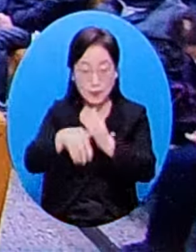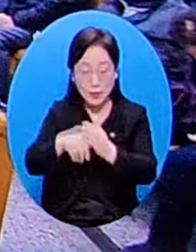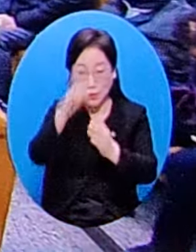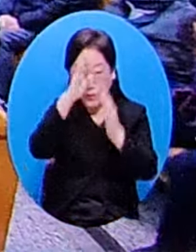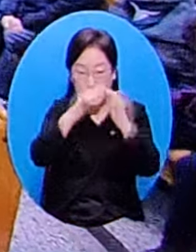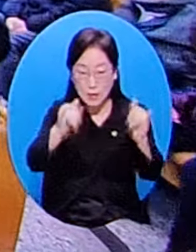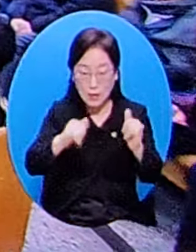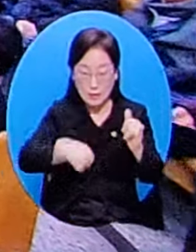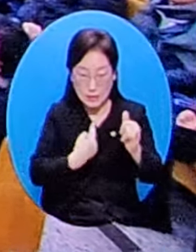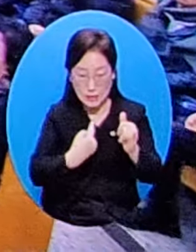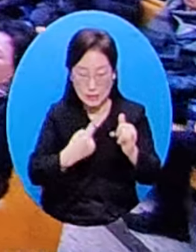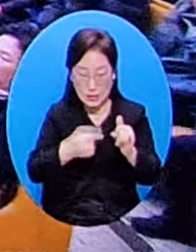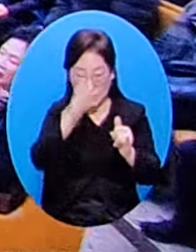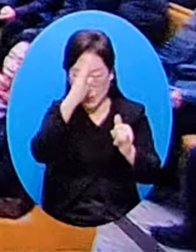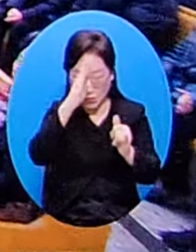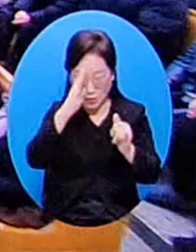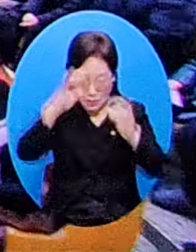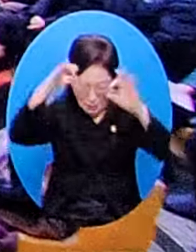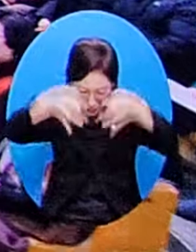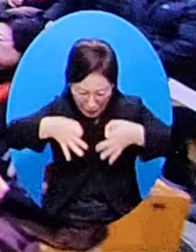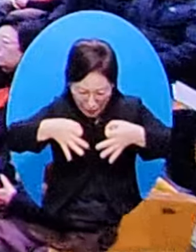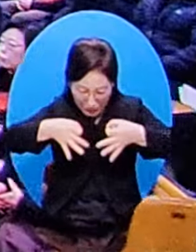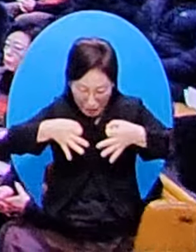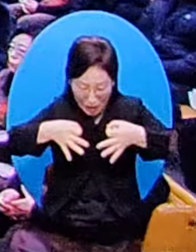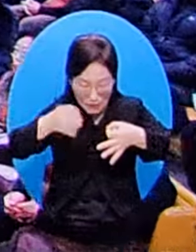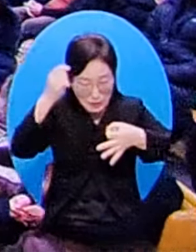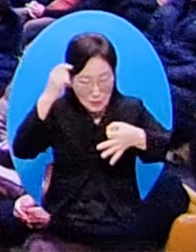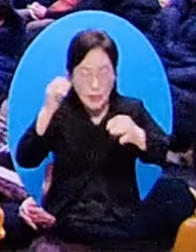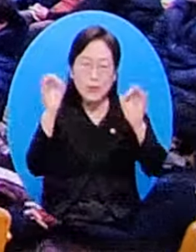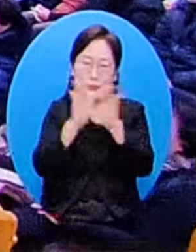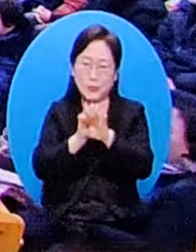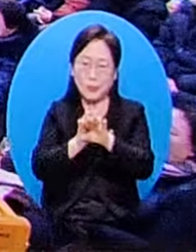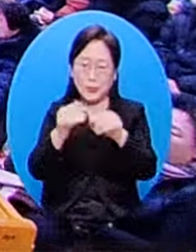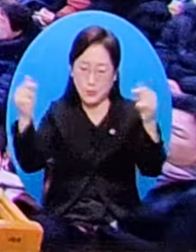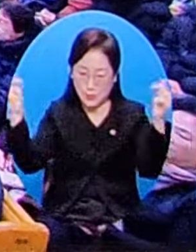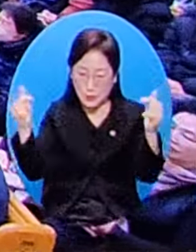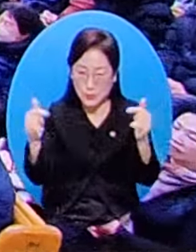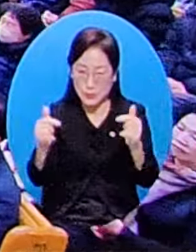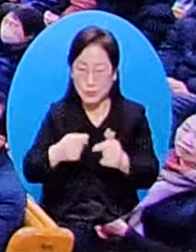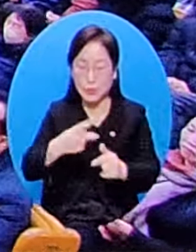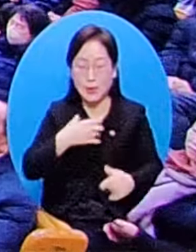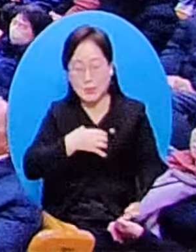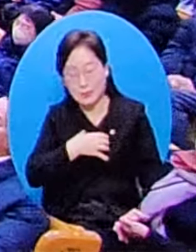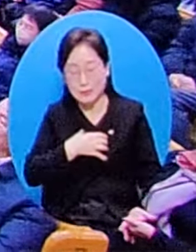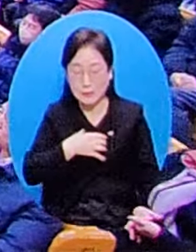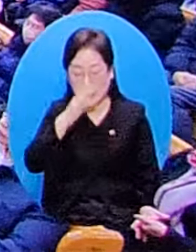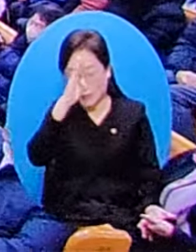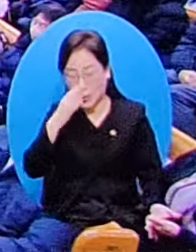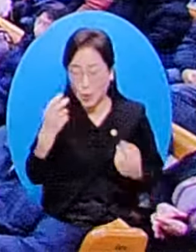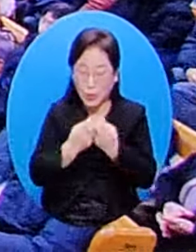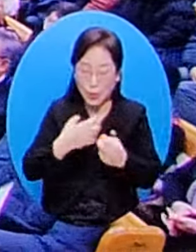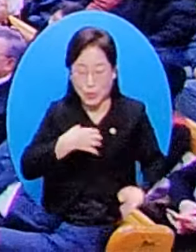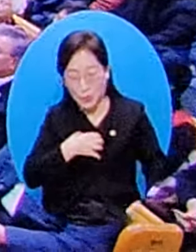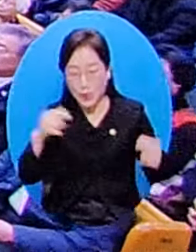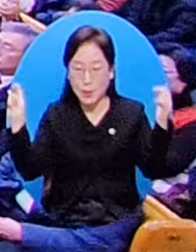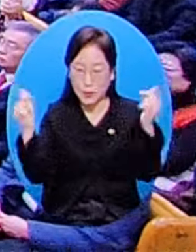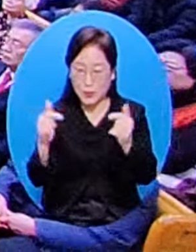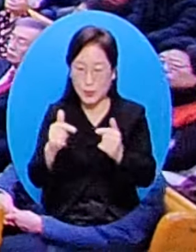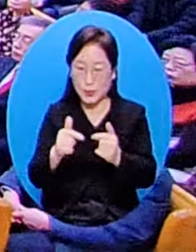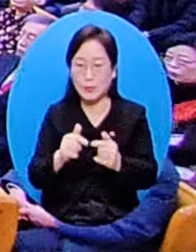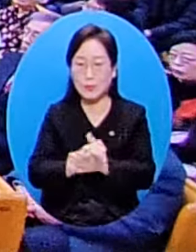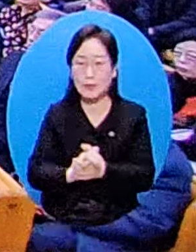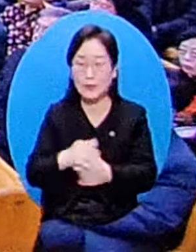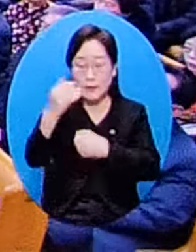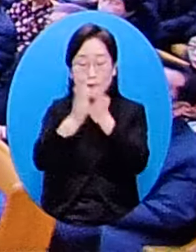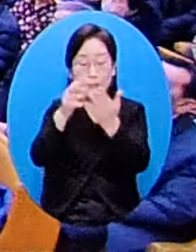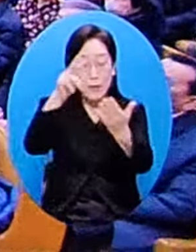대해서 관심을 적게 가지게 되고 병에 대한 근심하는 악순환에서 벗어나게 된다고 말했습니다. 성경을